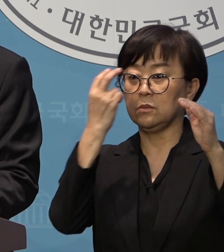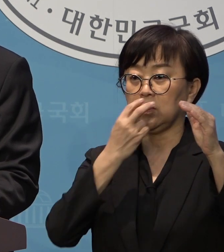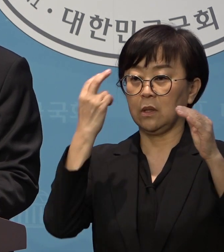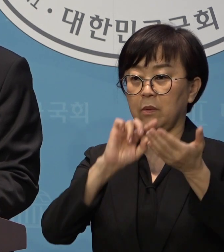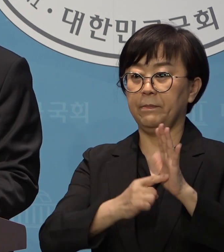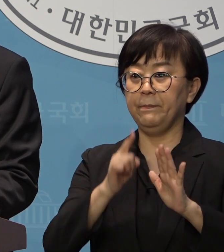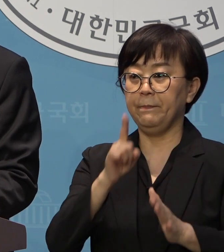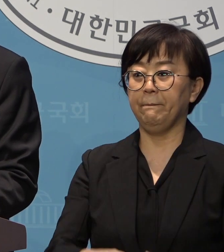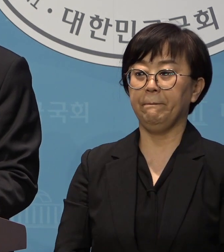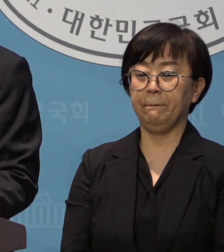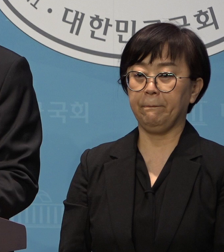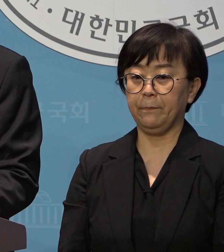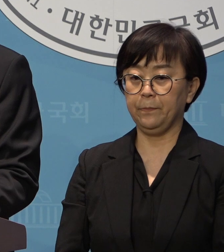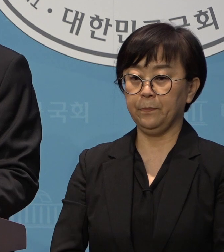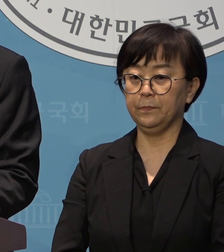심의하겠다고 밝혔습니다.